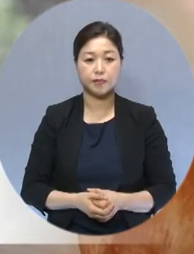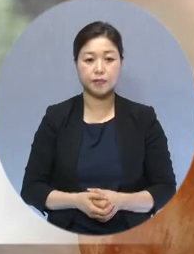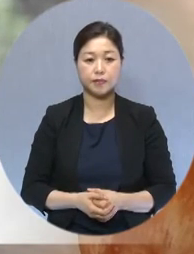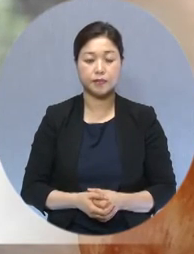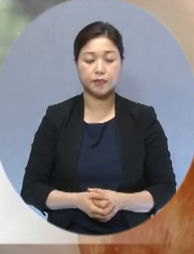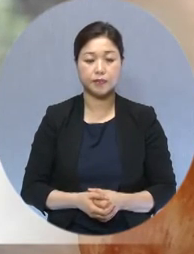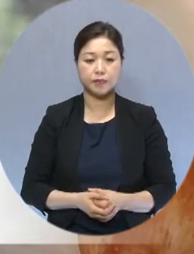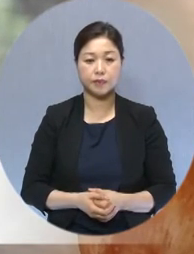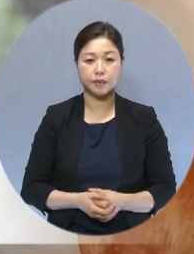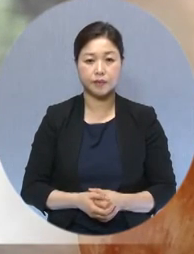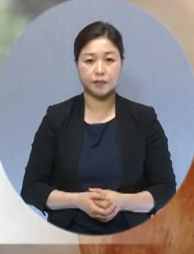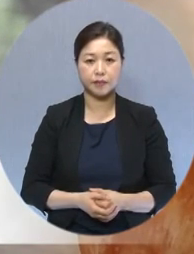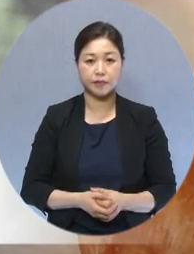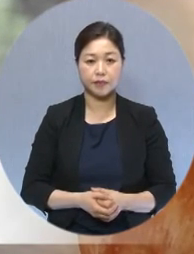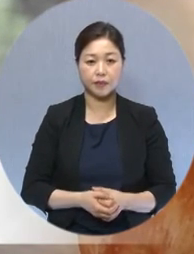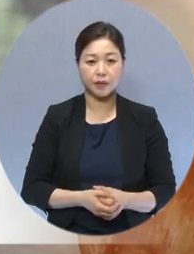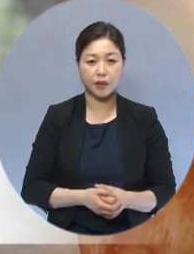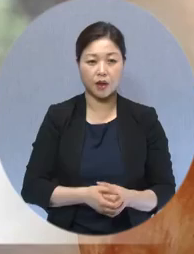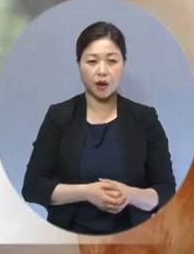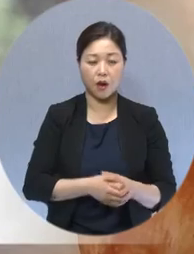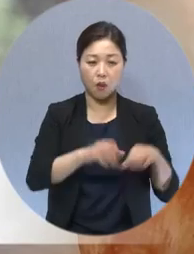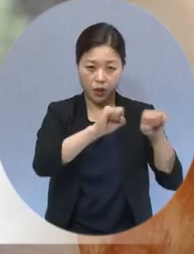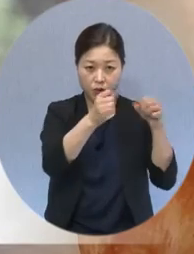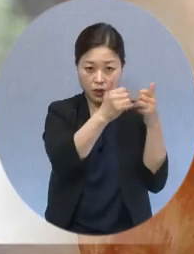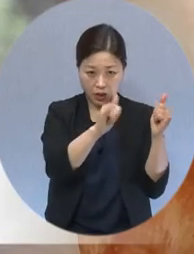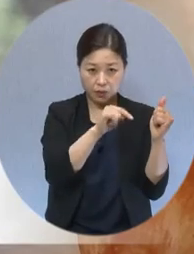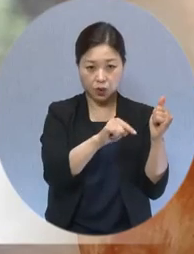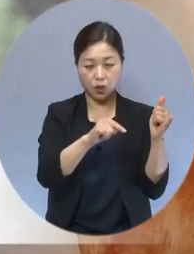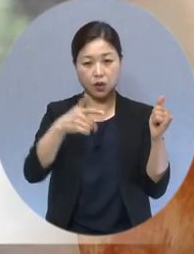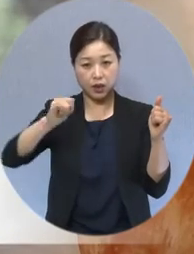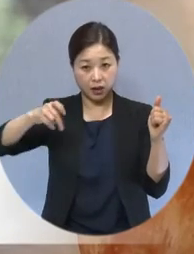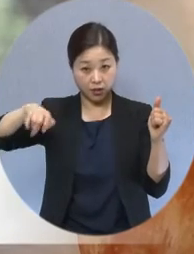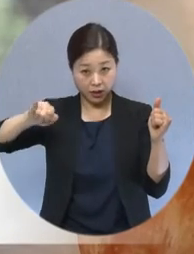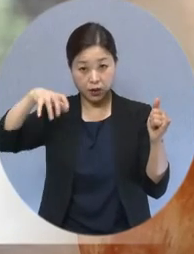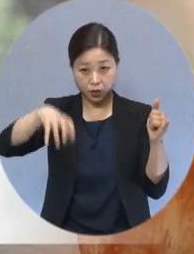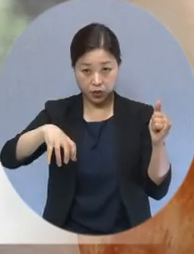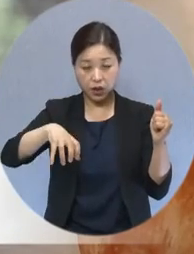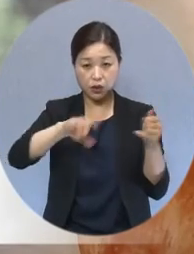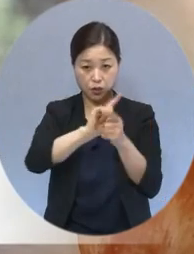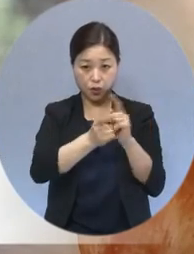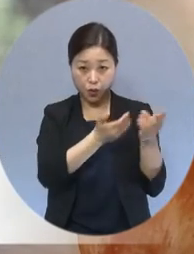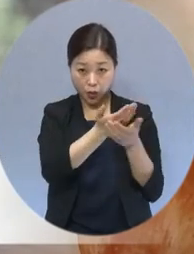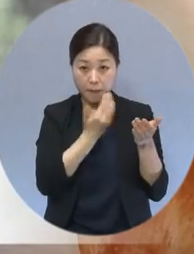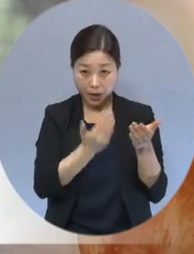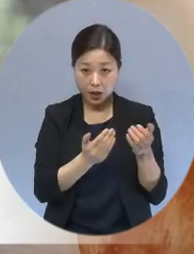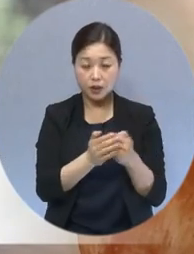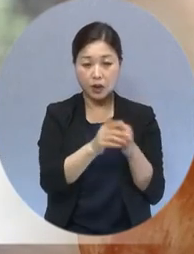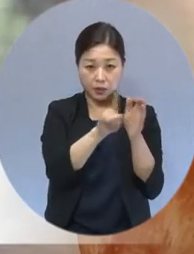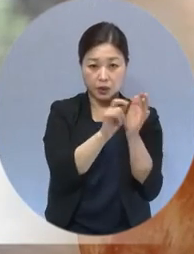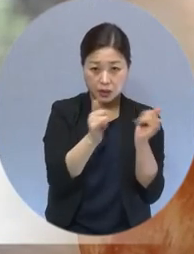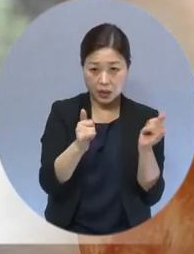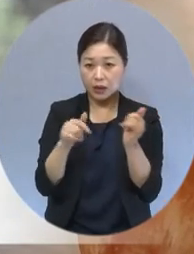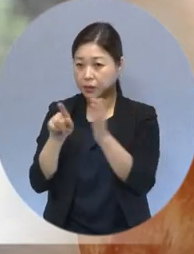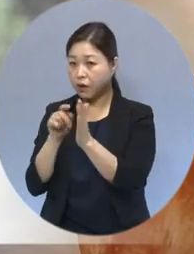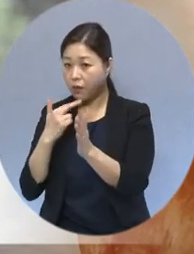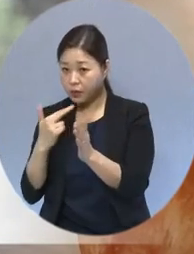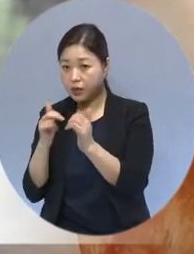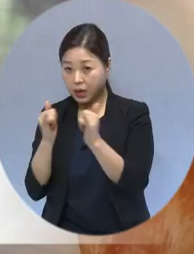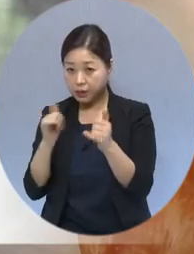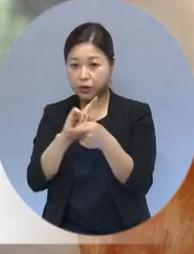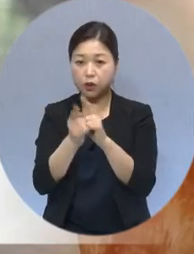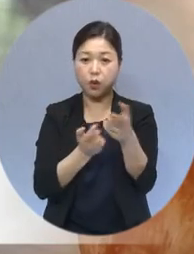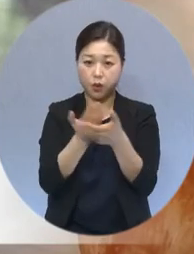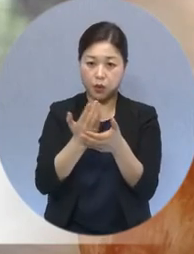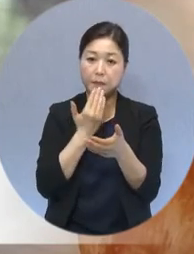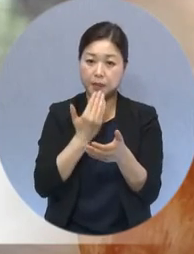작가와 그 다음에 이 갤러리가 소통할 수도 있고 그 다음에 믿는 사람과 믿지 않는 사람들의 소통도